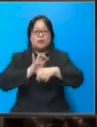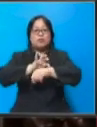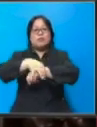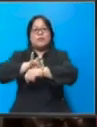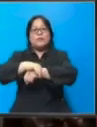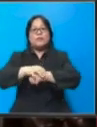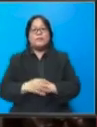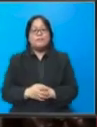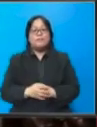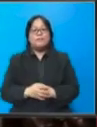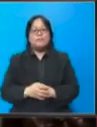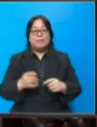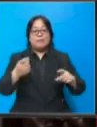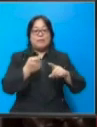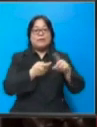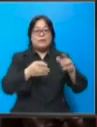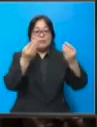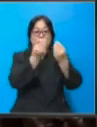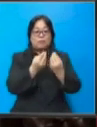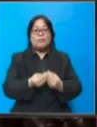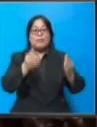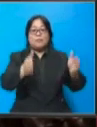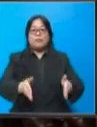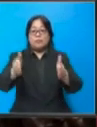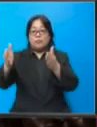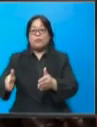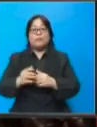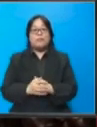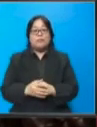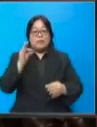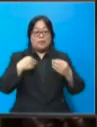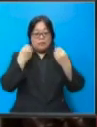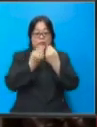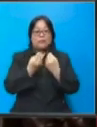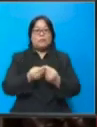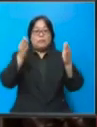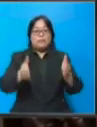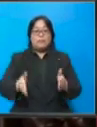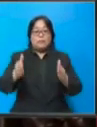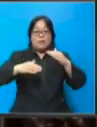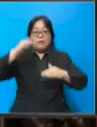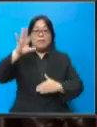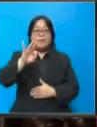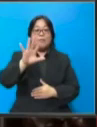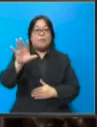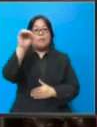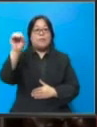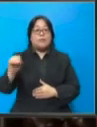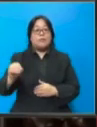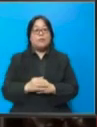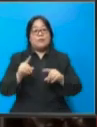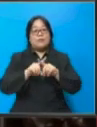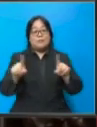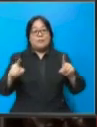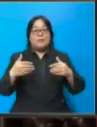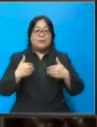geografi daripada liputan penduduk. Sebab kalau kira liputan penduduk yang melebihi 95%,